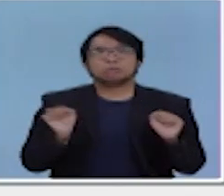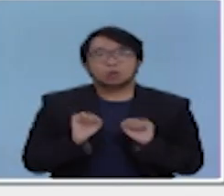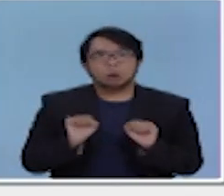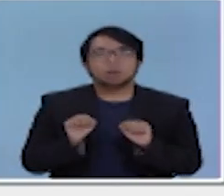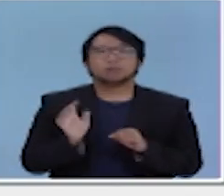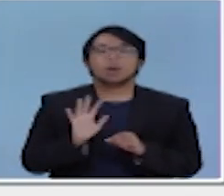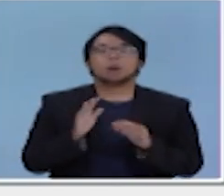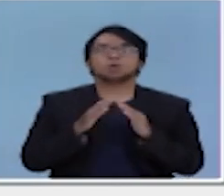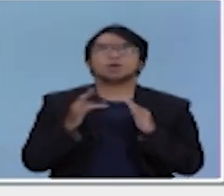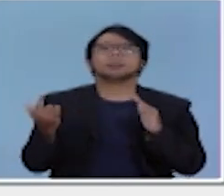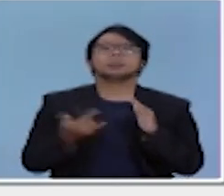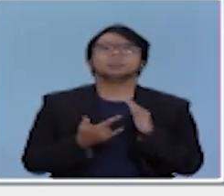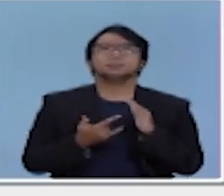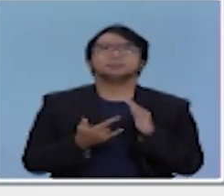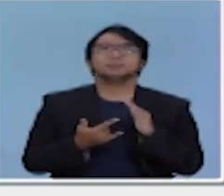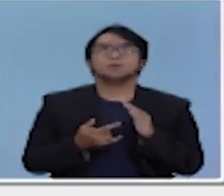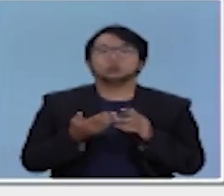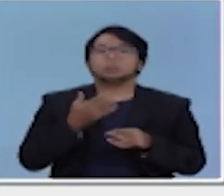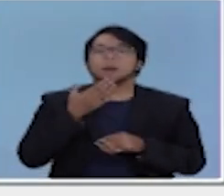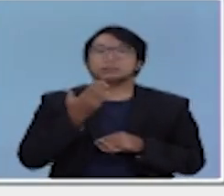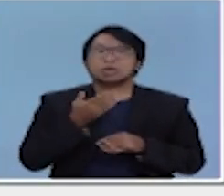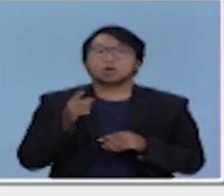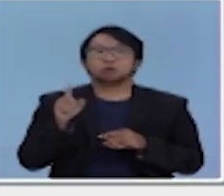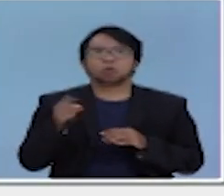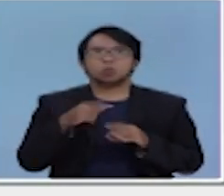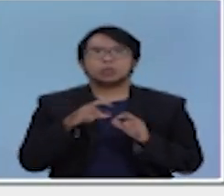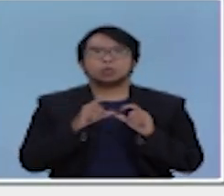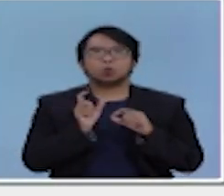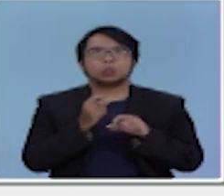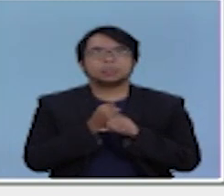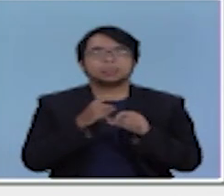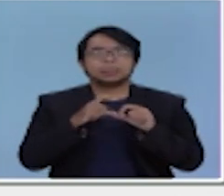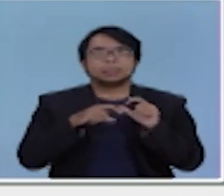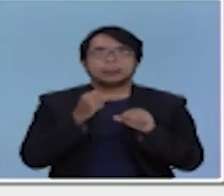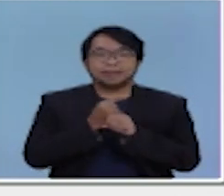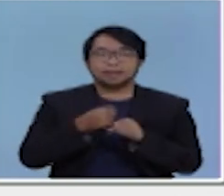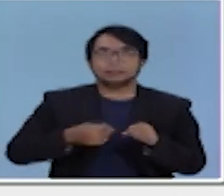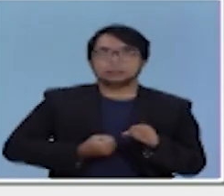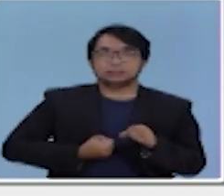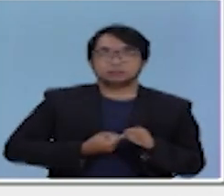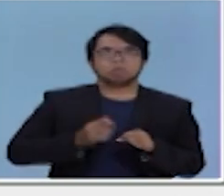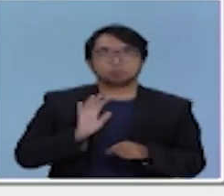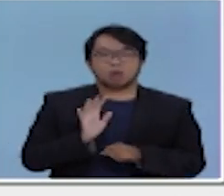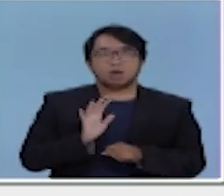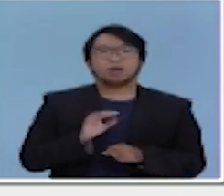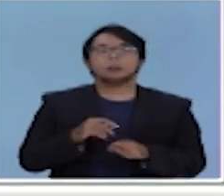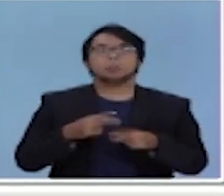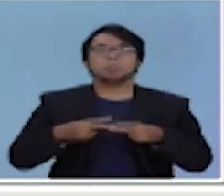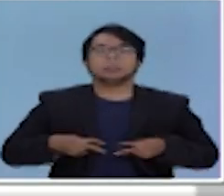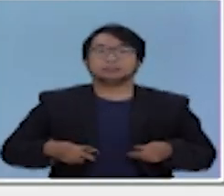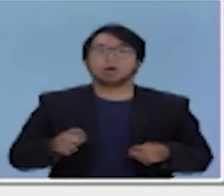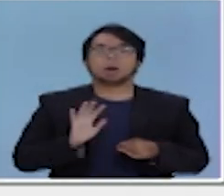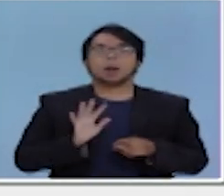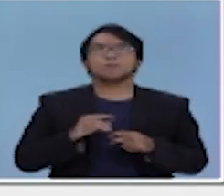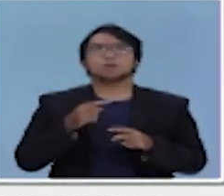kalau enggak waktunya USG Aku paling cuma Enggak online juga sih karena dokternya sangat Sendai sekali